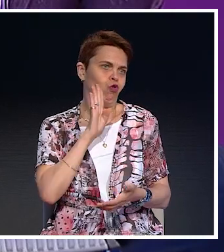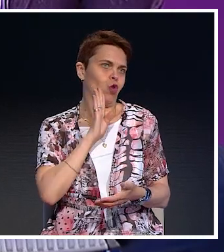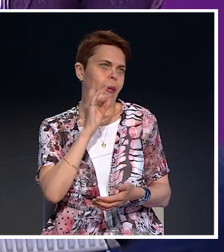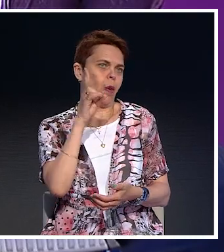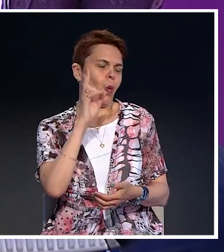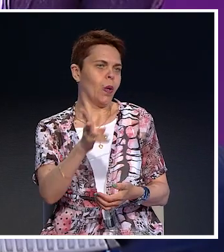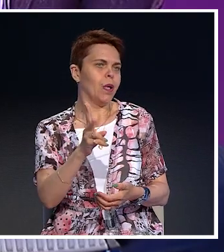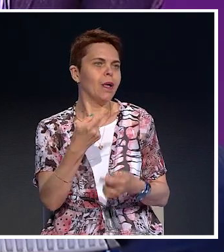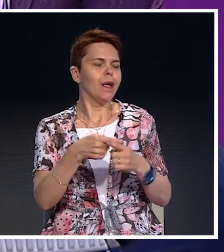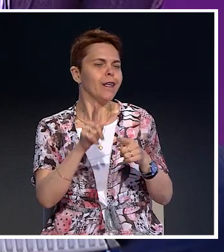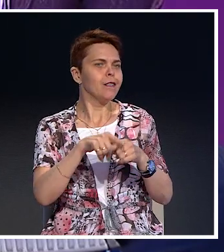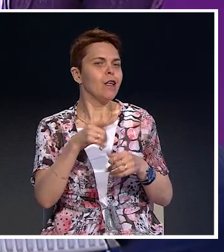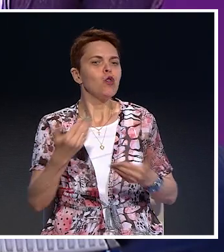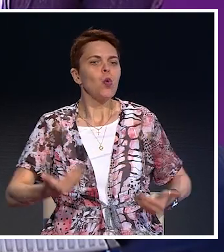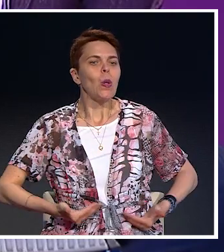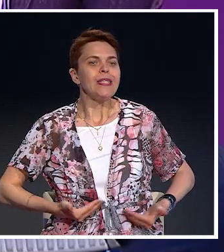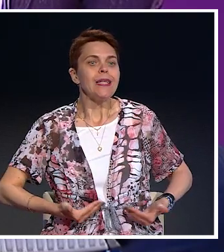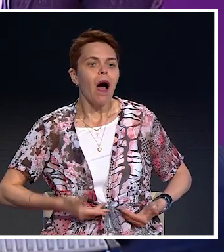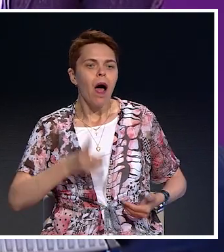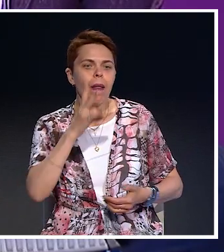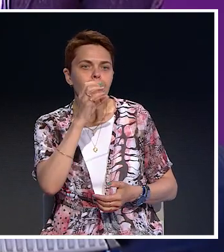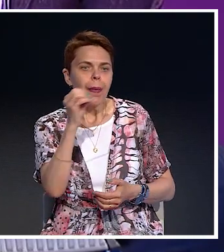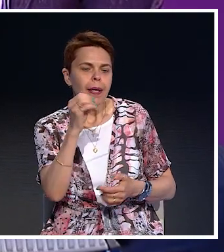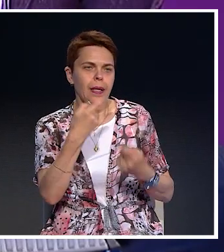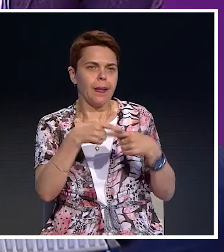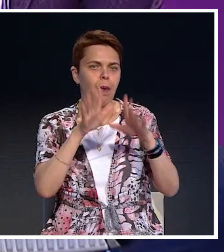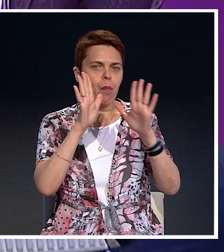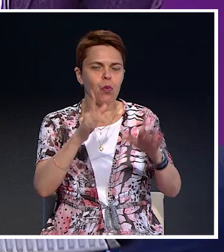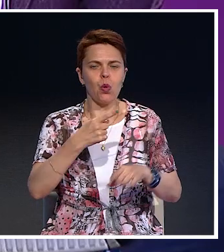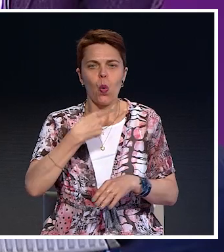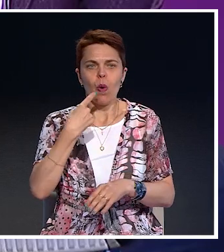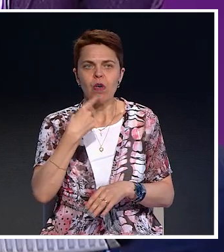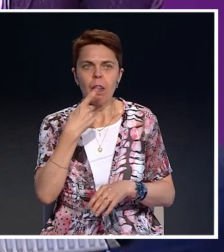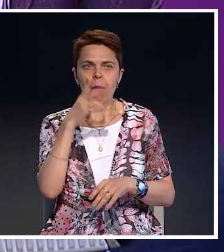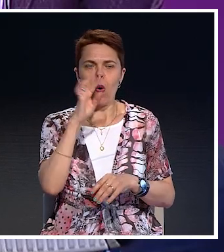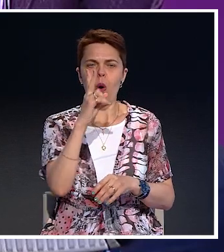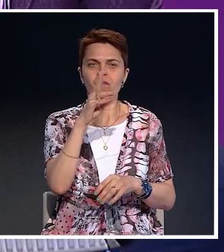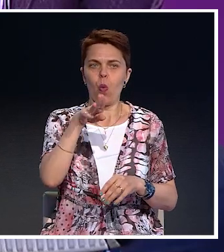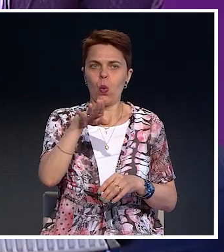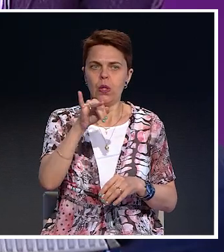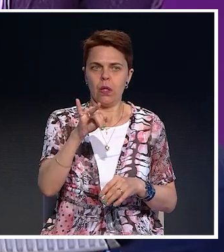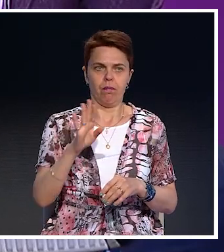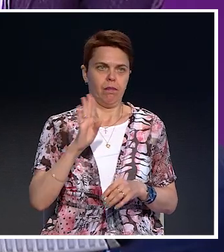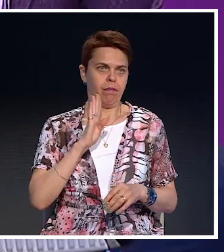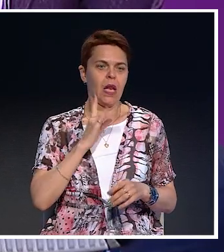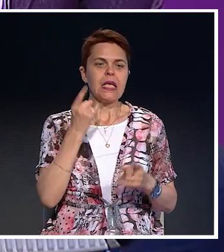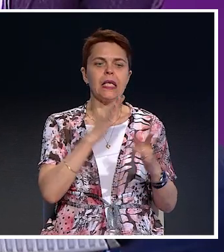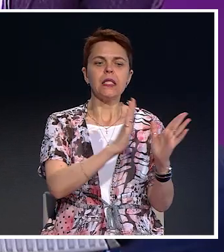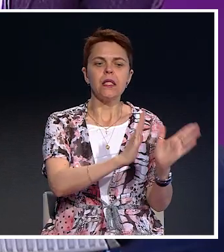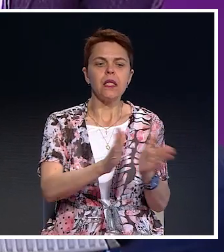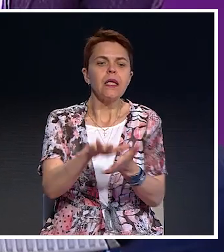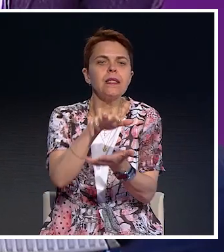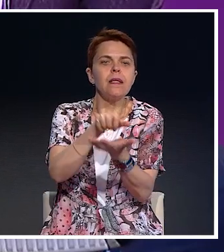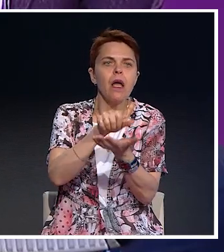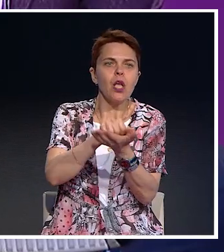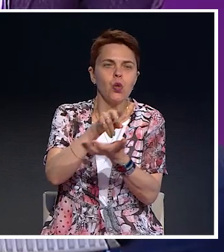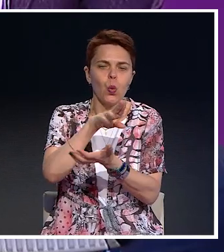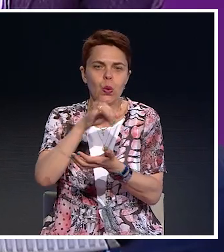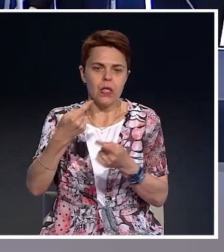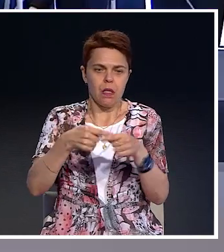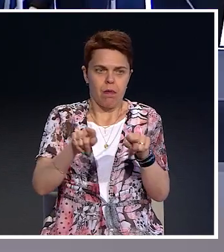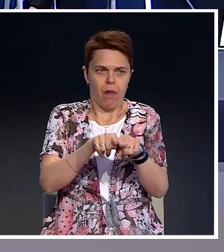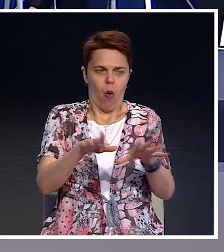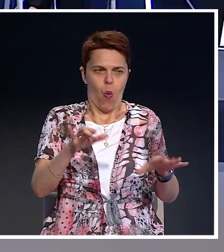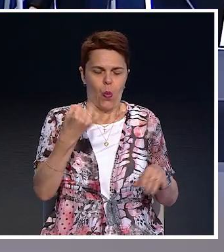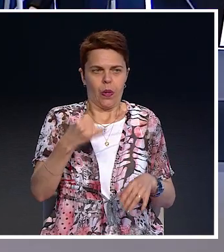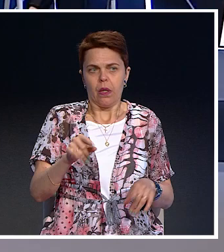сенсі приймати соціальні рішення, де би говорилося про певні жіночі квоти і стосовно системи зайнятості як такої. Да?